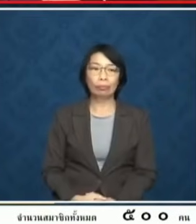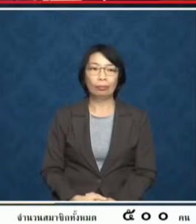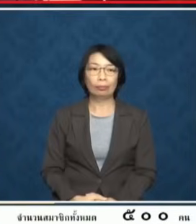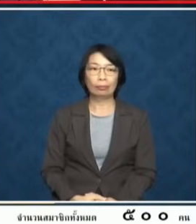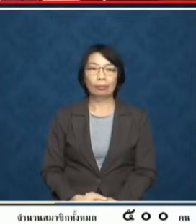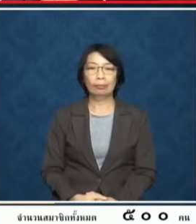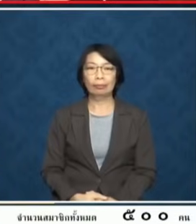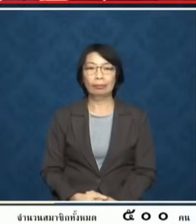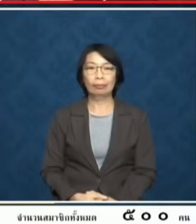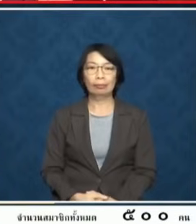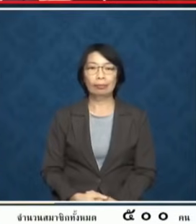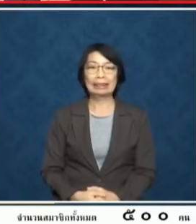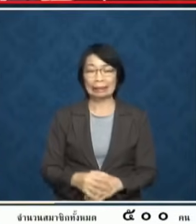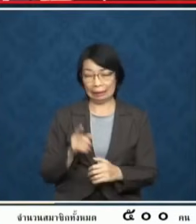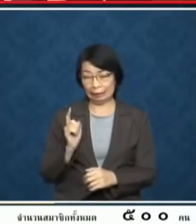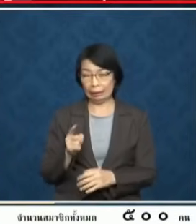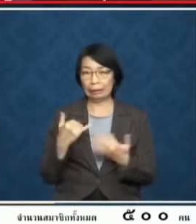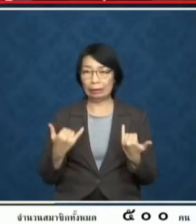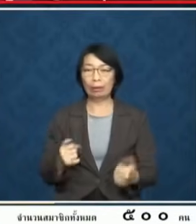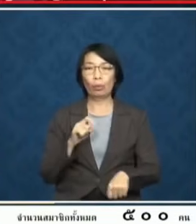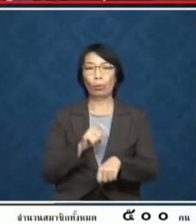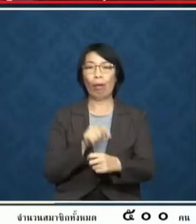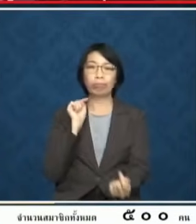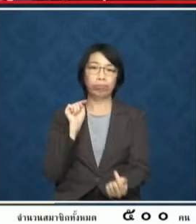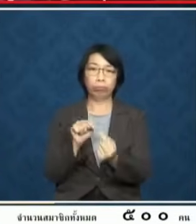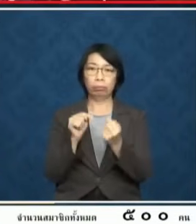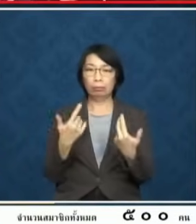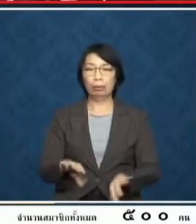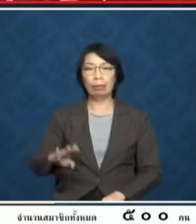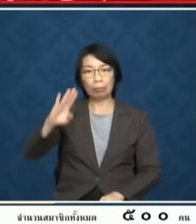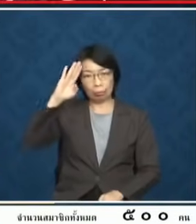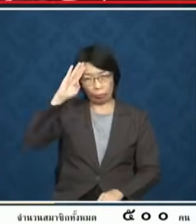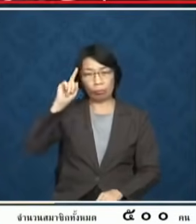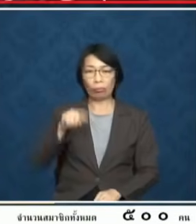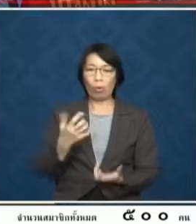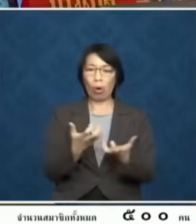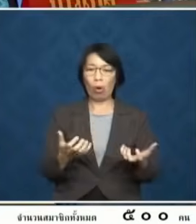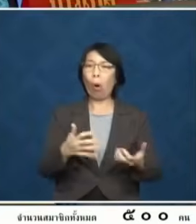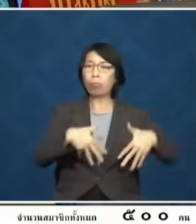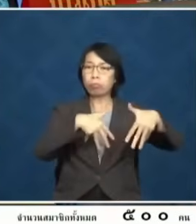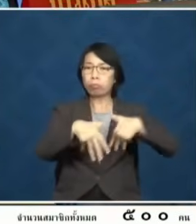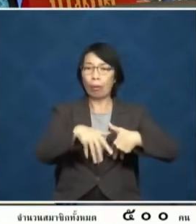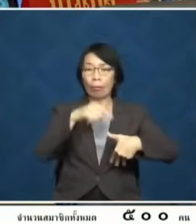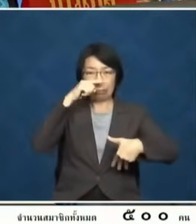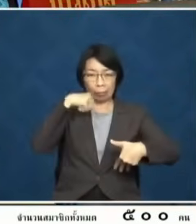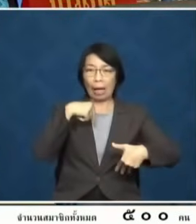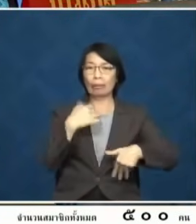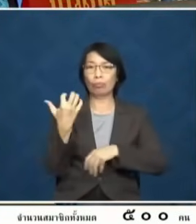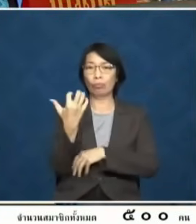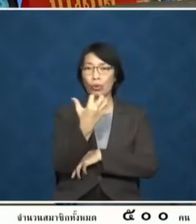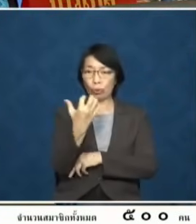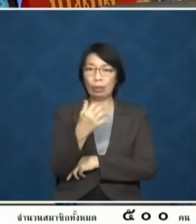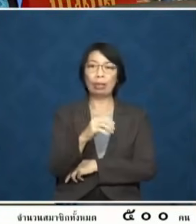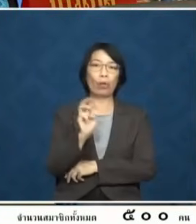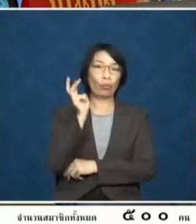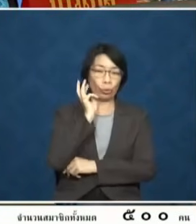ท่านประธานคะจริงๆต้องบอกว่าถึงเวลาแล้วค่ะที่กองทัพจะคืนสมบัติที่เป็นสาธารณะอย่างขุ่มทรัพย์สื่อที่อยู่ใน